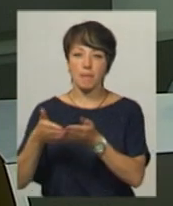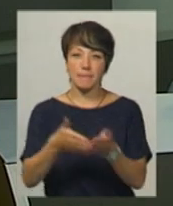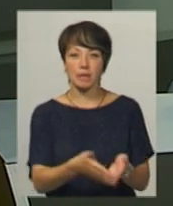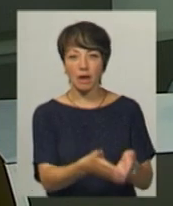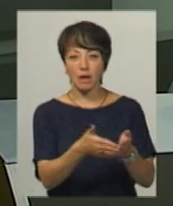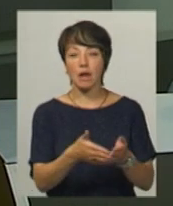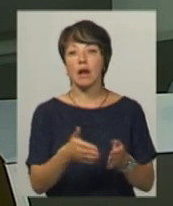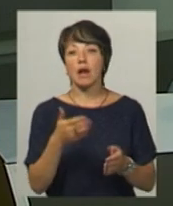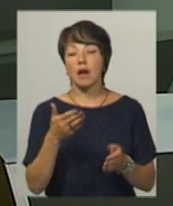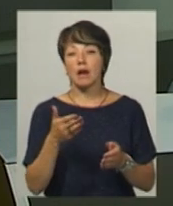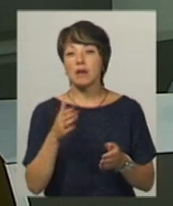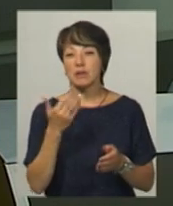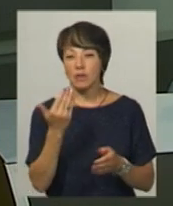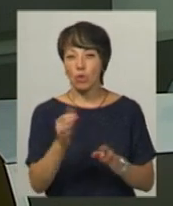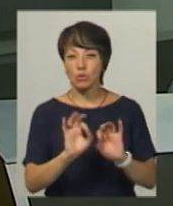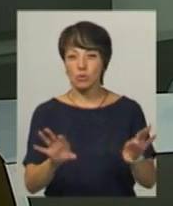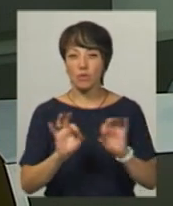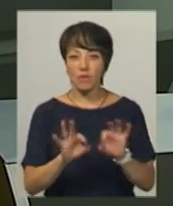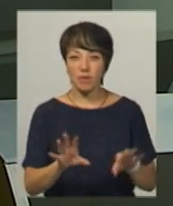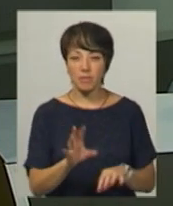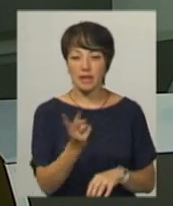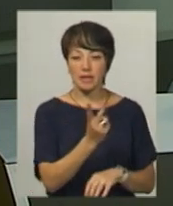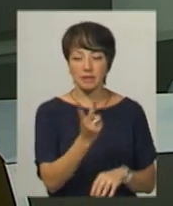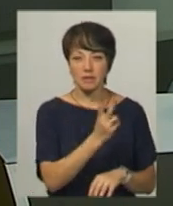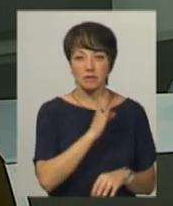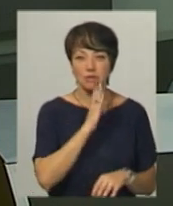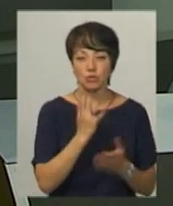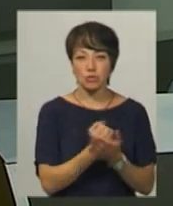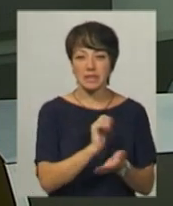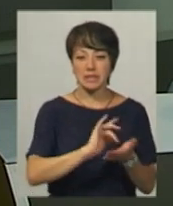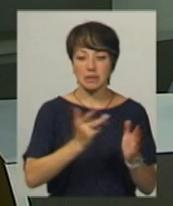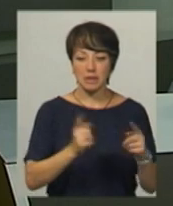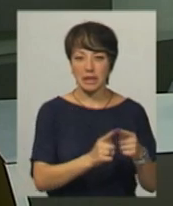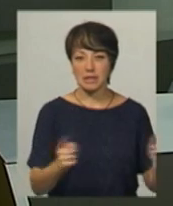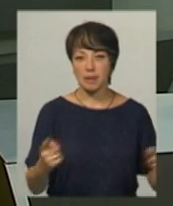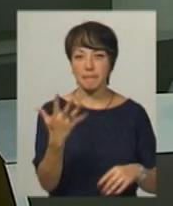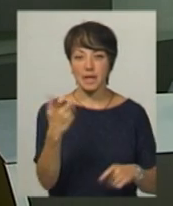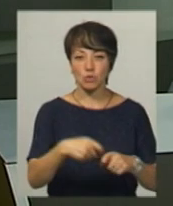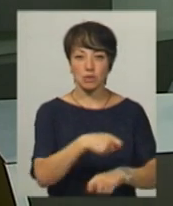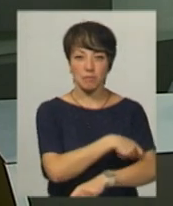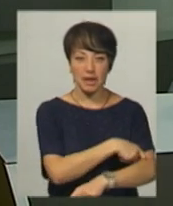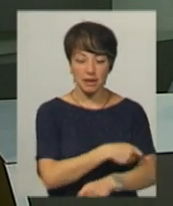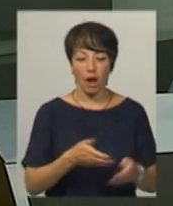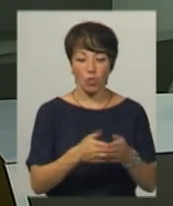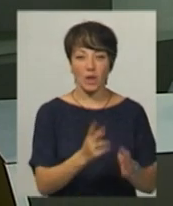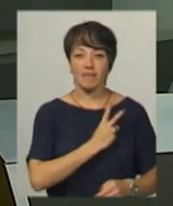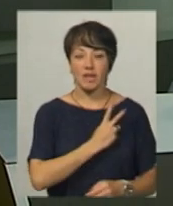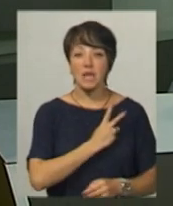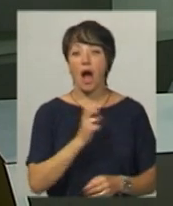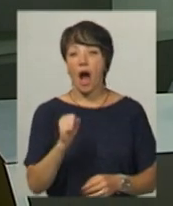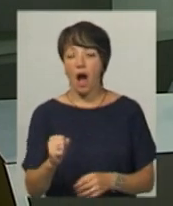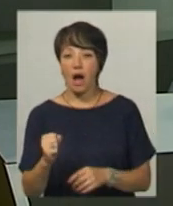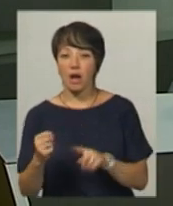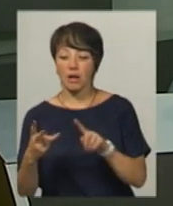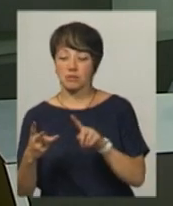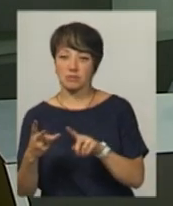Кушта. За його словами, Анастасія Дежицька та Тетяна Зозуля здобули срібло на дистанції 500 метрів в каное двійці, Анастасія